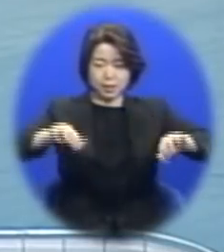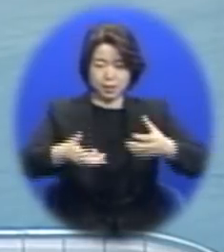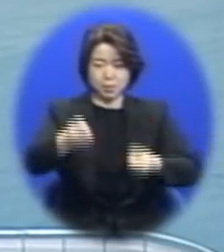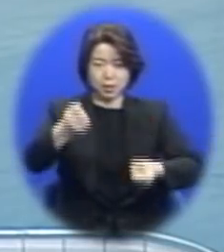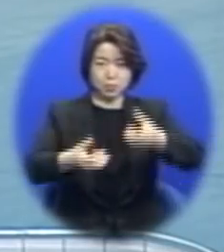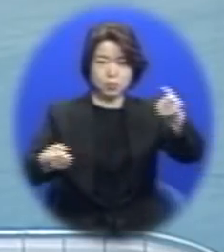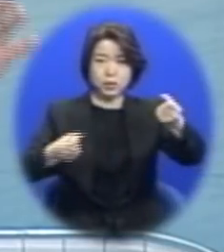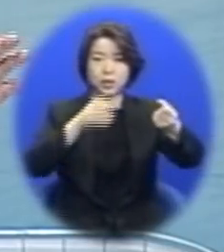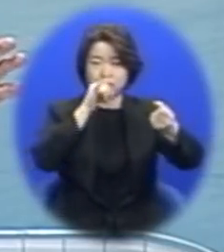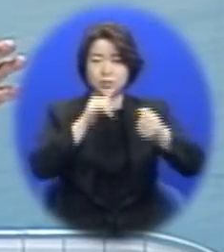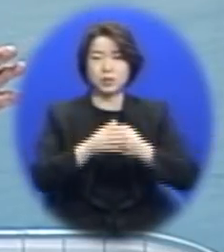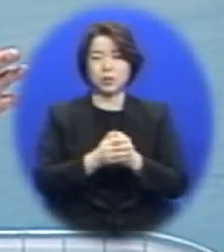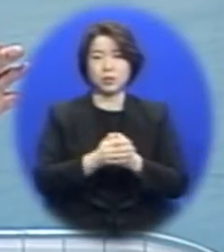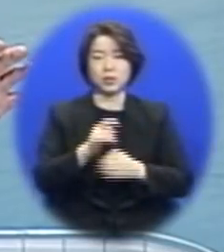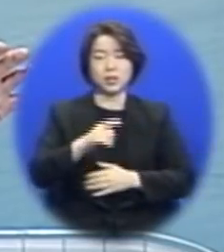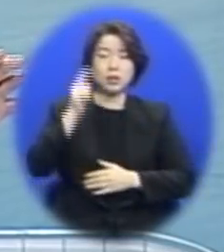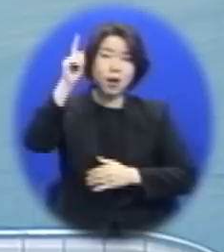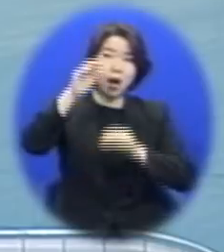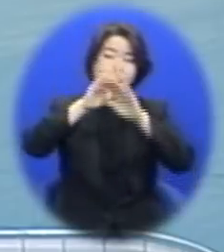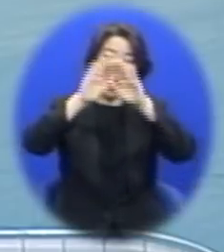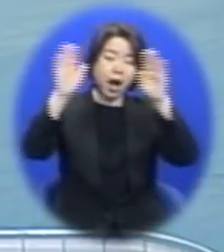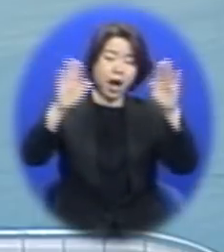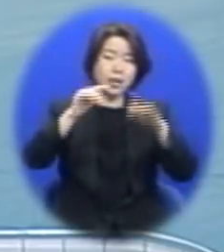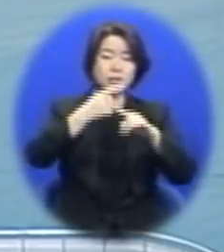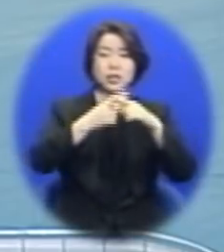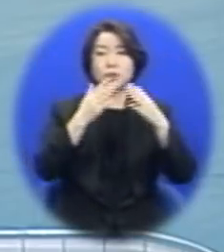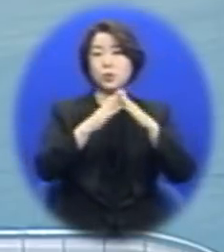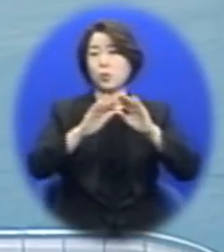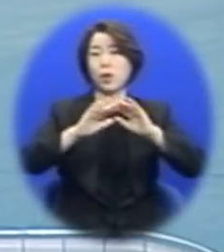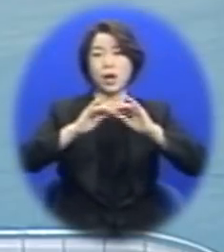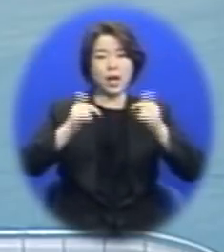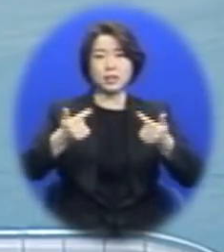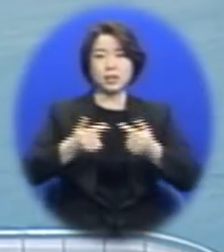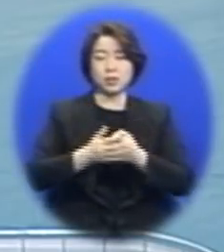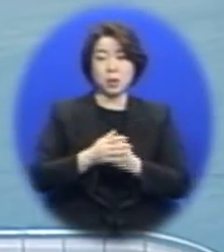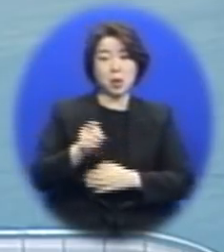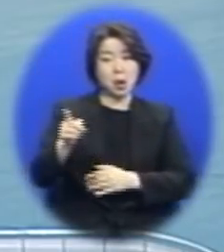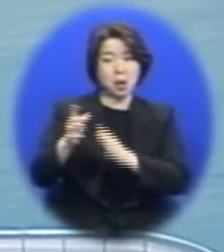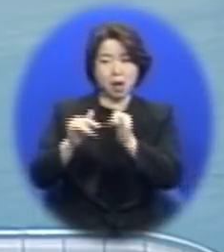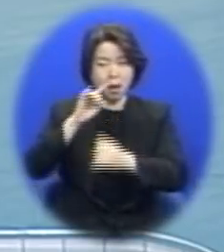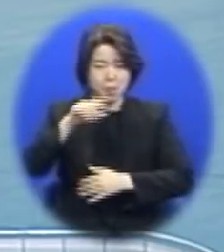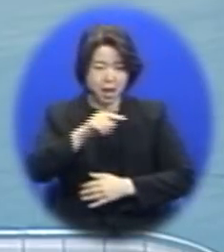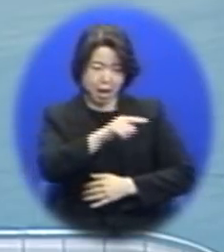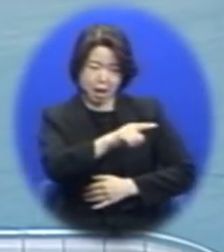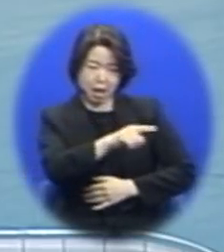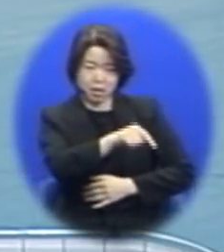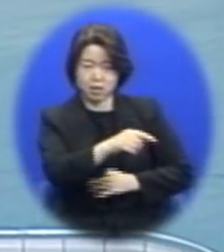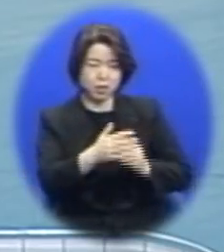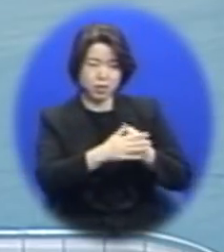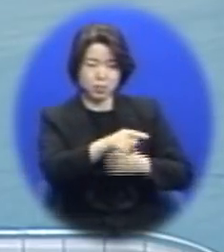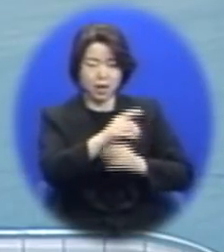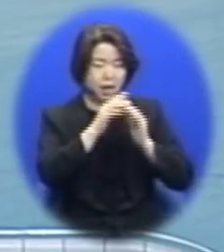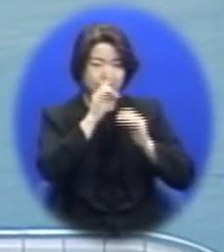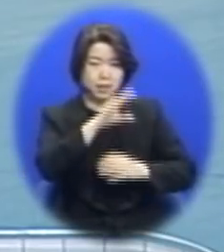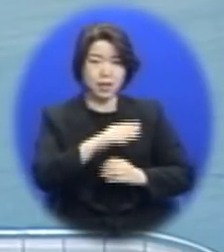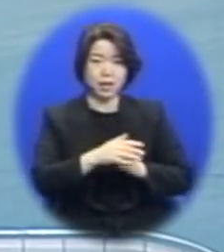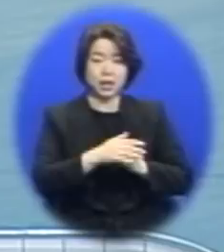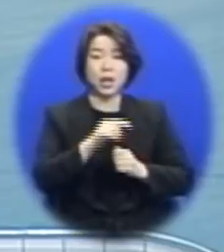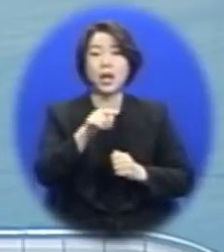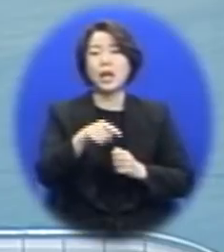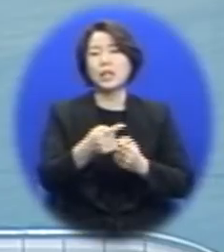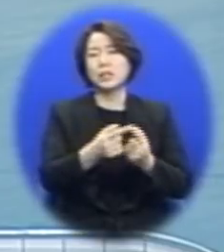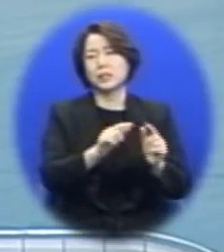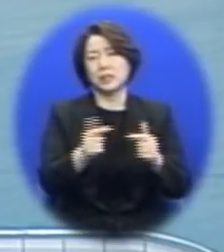이건 천상의 교회가 아닙니다. 저 사람은 저래서 안 되고 저 사람은 이래서 안 되고, 이런 마음은 성령께서 주신